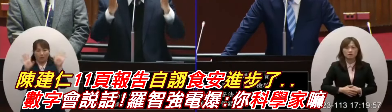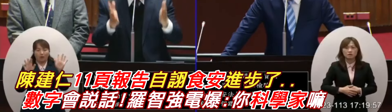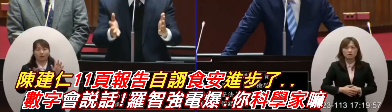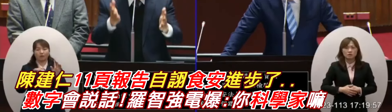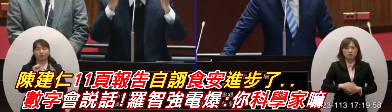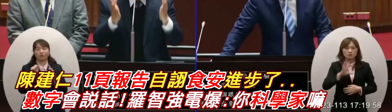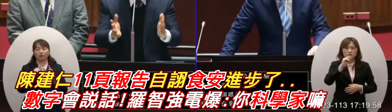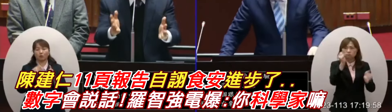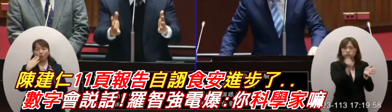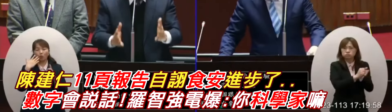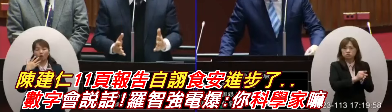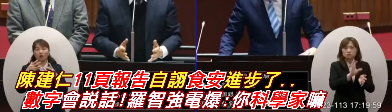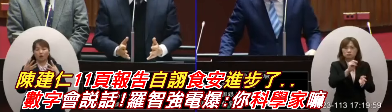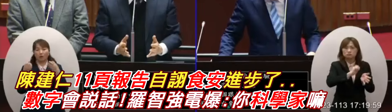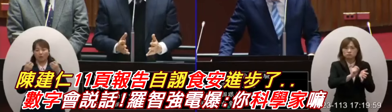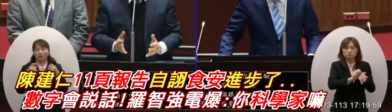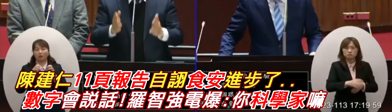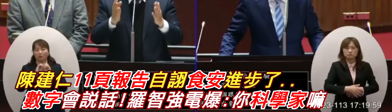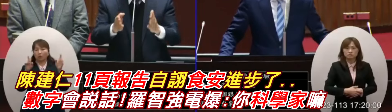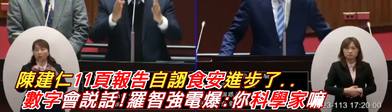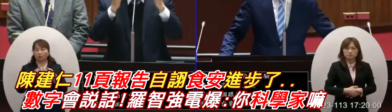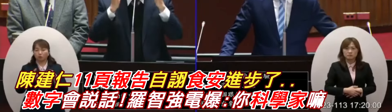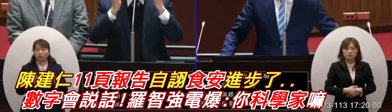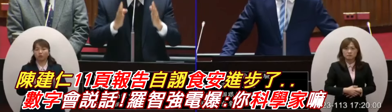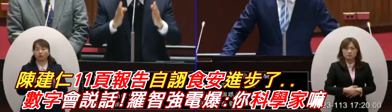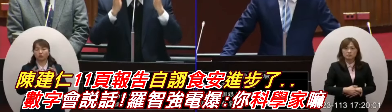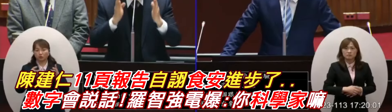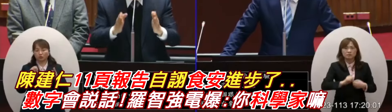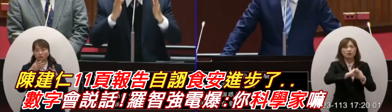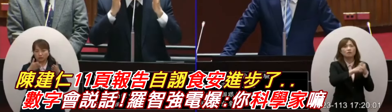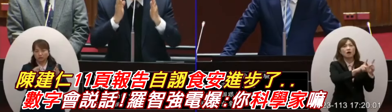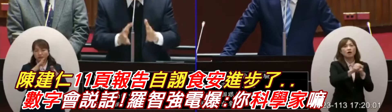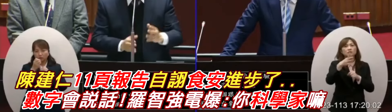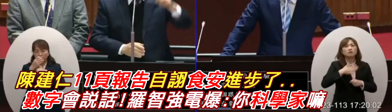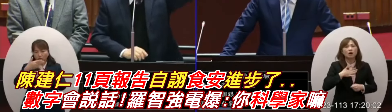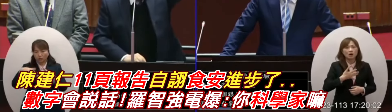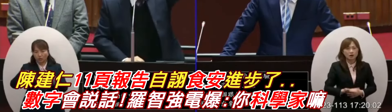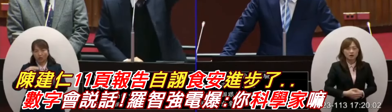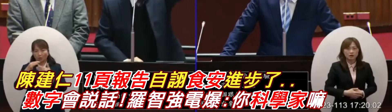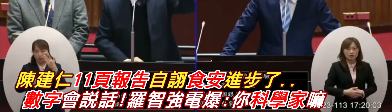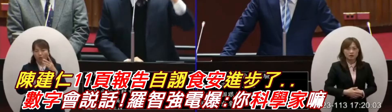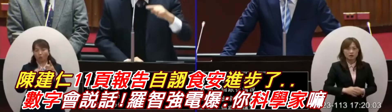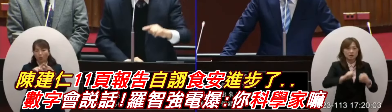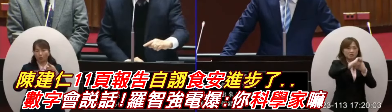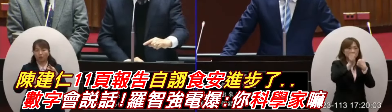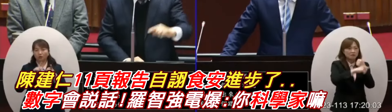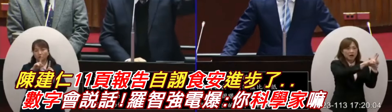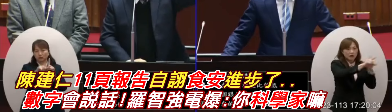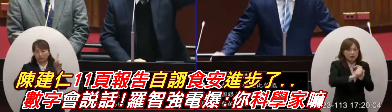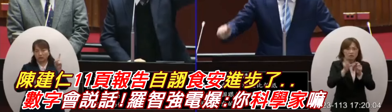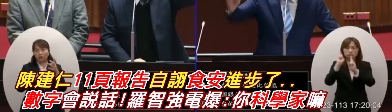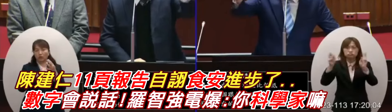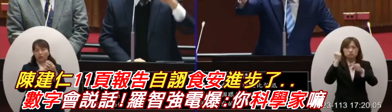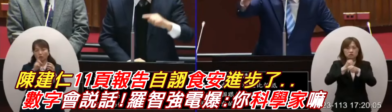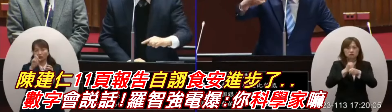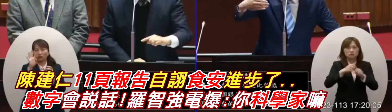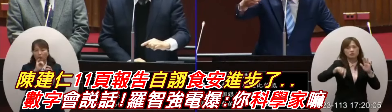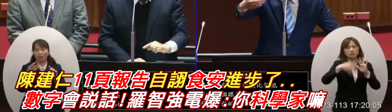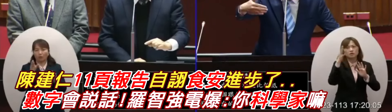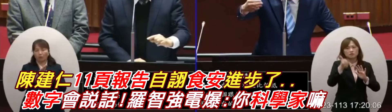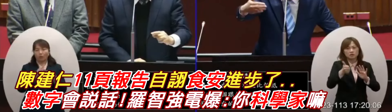一个 正确可以公布吗？ 依法行政， 检验是否正确？那、啊、你看 差十几倍，院长，来来